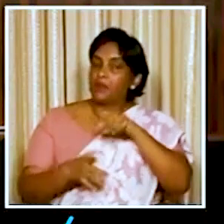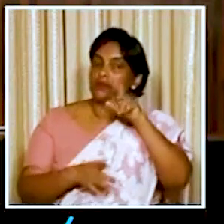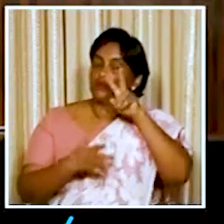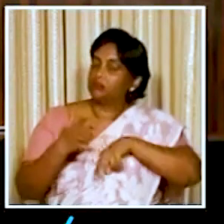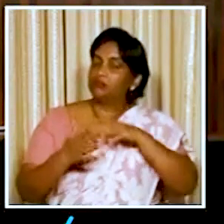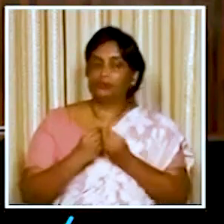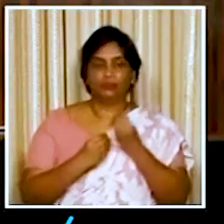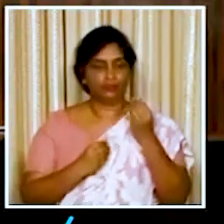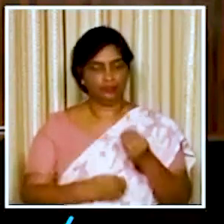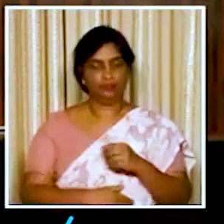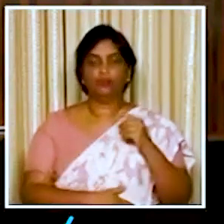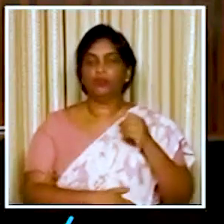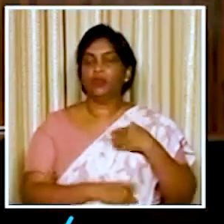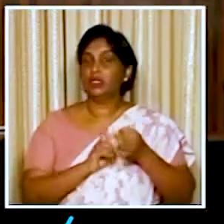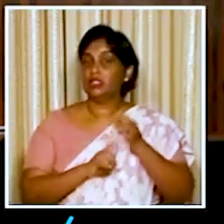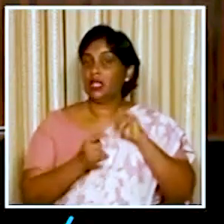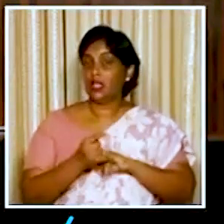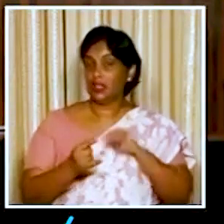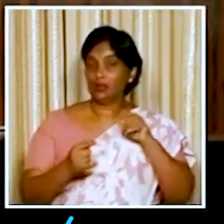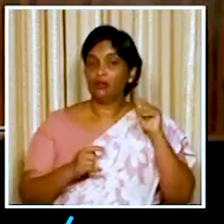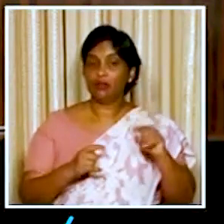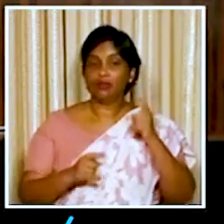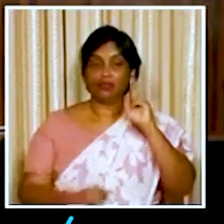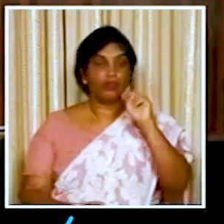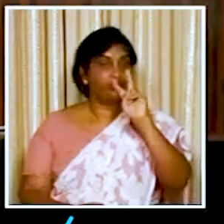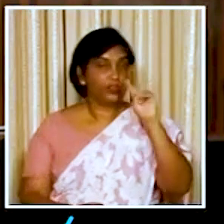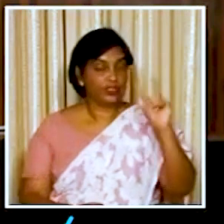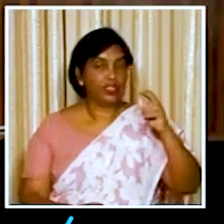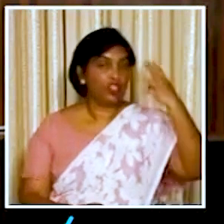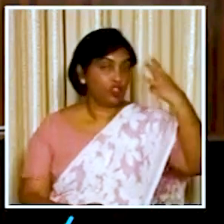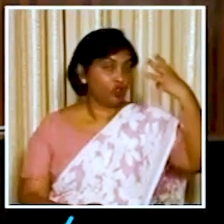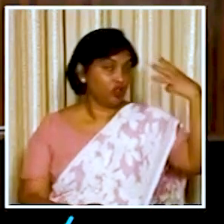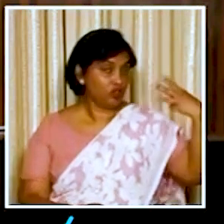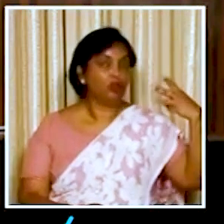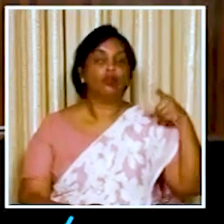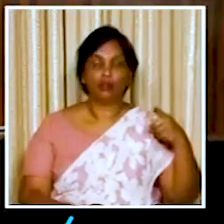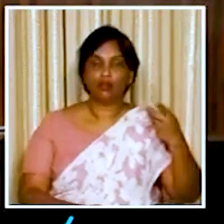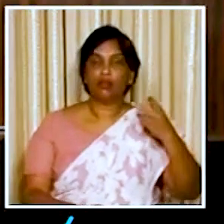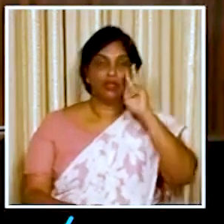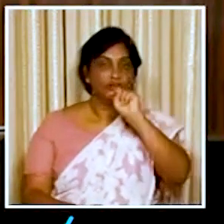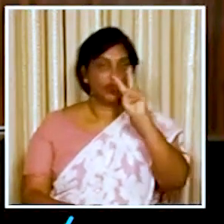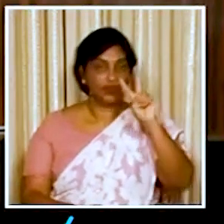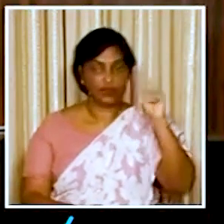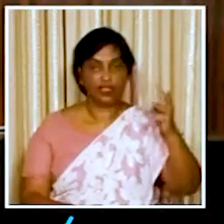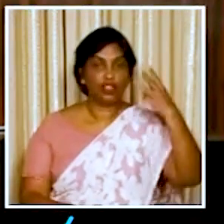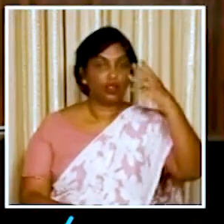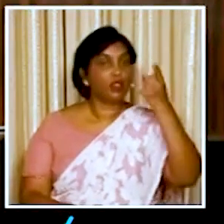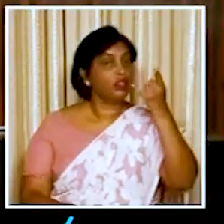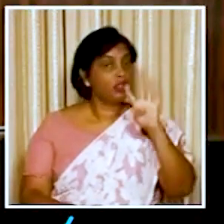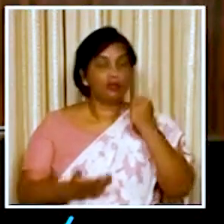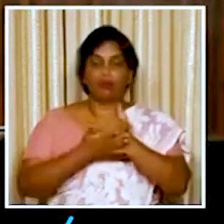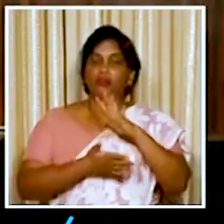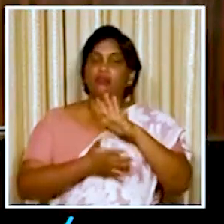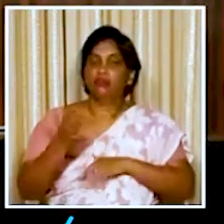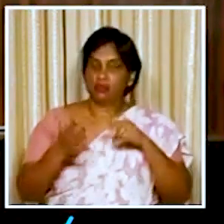සලසා දෙන ලදී. ජනාධිපති ලේකම්වරයා විසින් ඔහුගේ 20/22/3 දින සහ 20/22/14 වෙනි දින ලිපිය